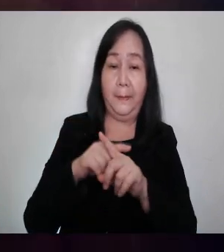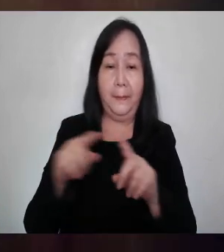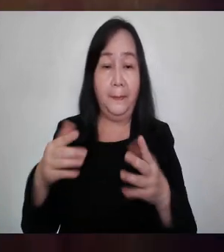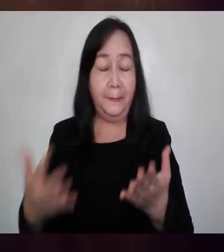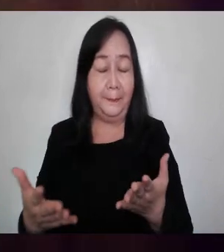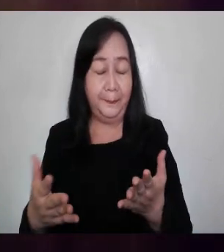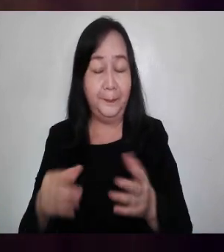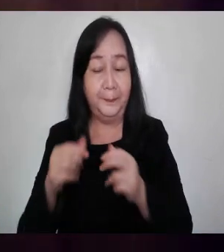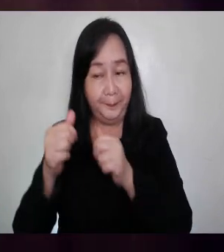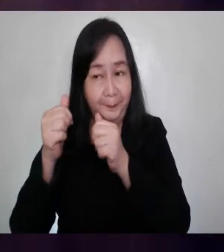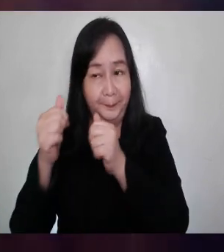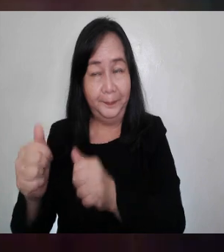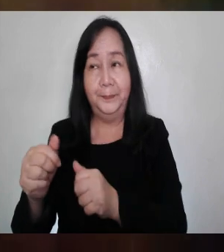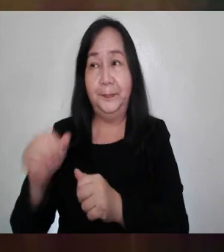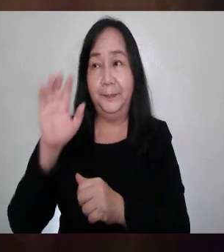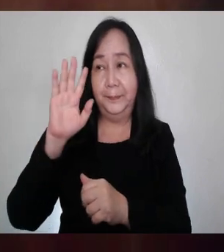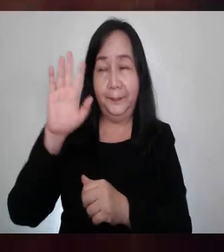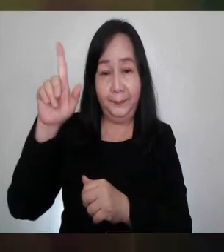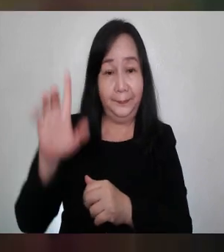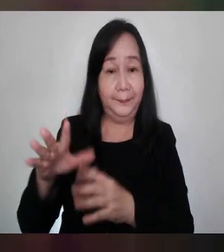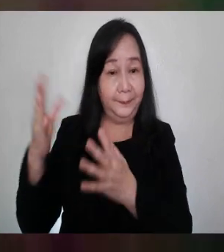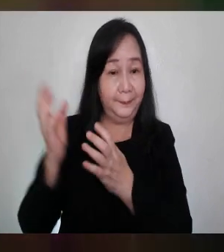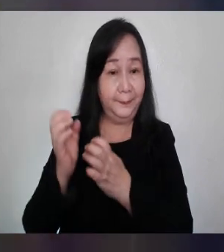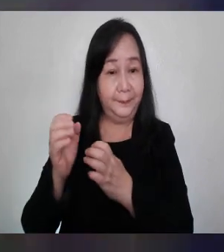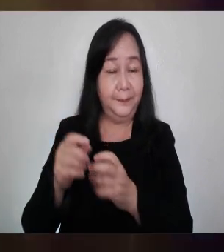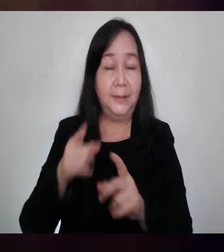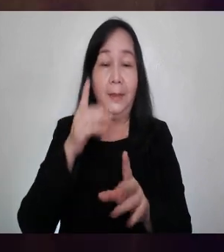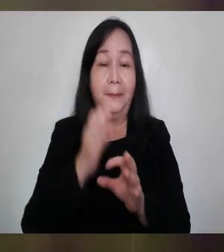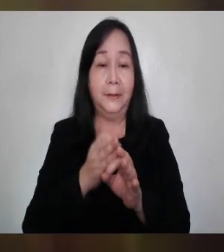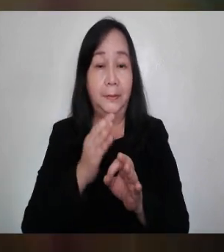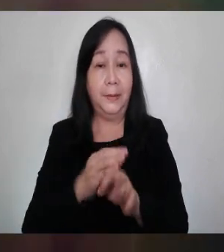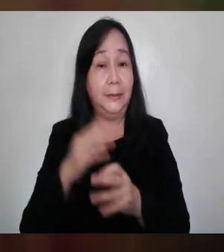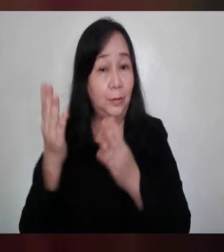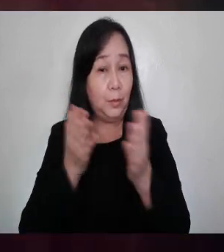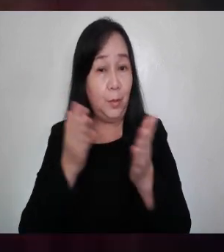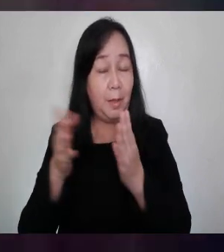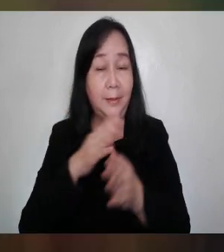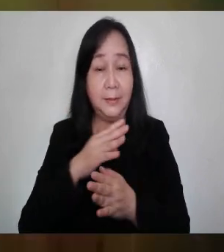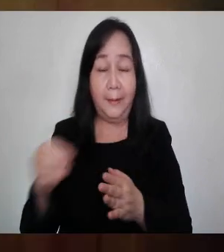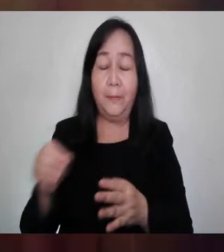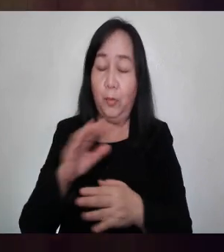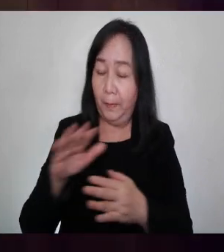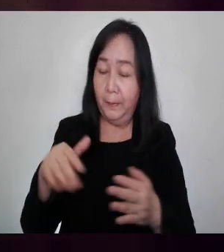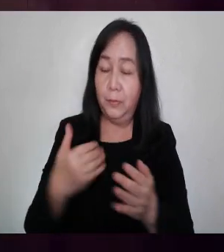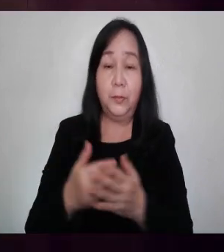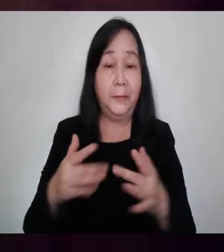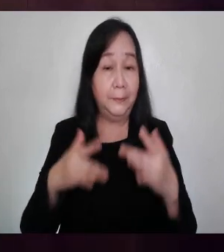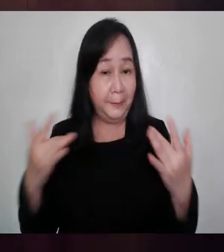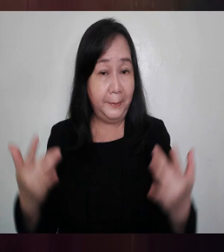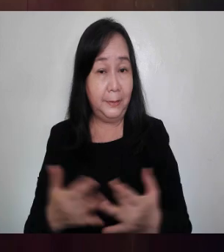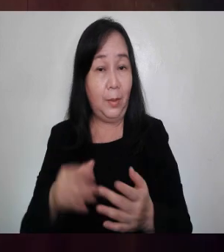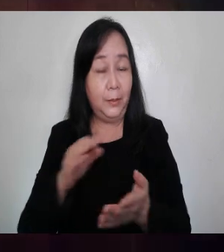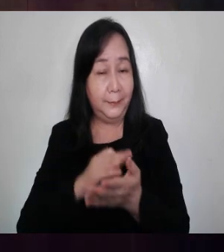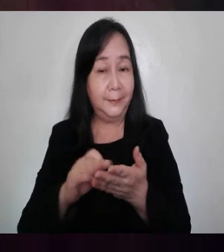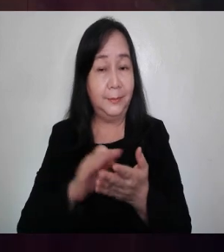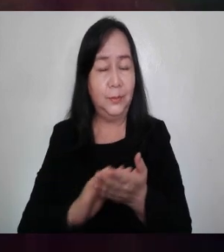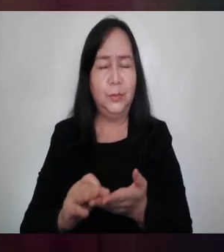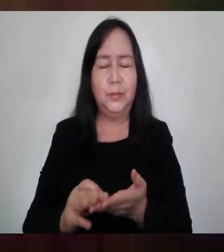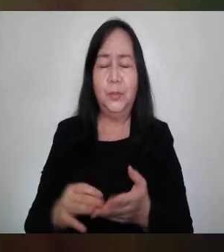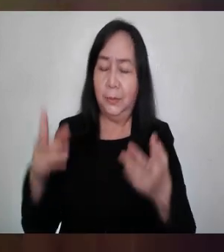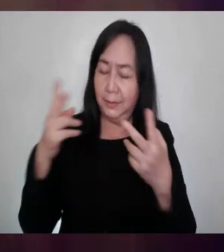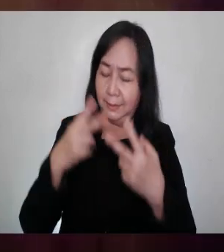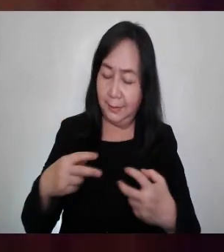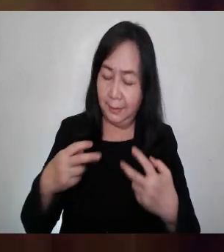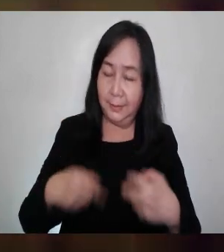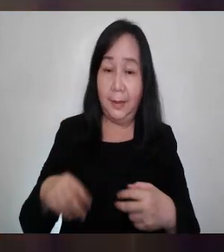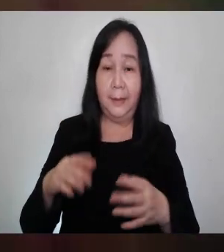hindi sa pagsunod sa kanyang kalooban, sa tapat na paglilingkod at sa buong pusong pagpapatawad. Suriin